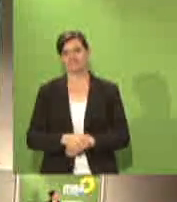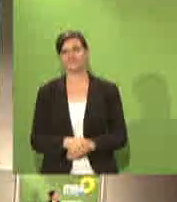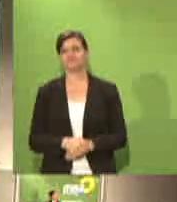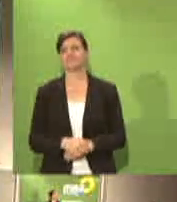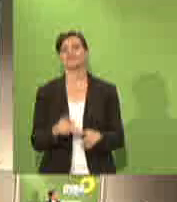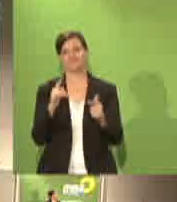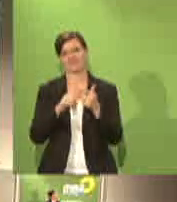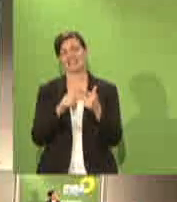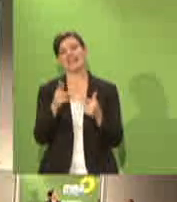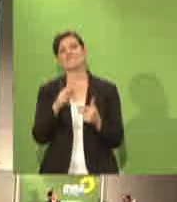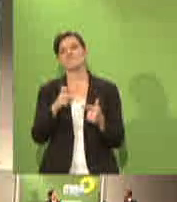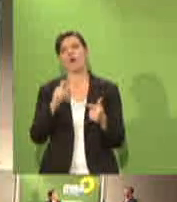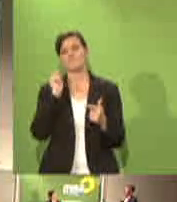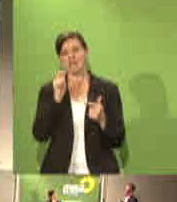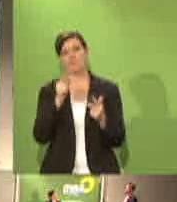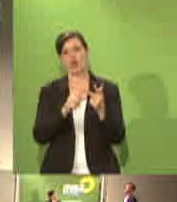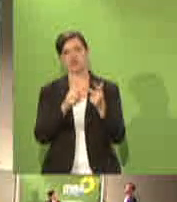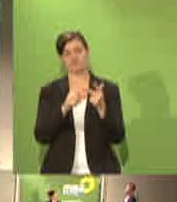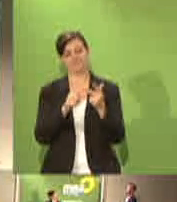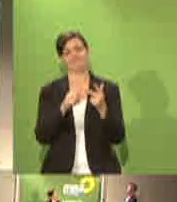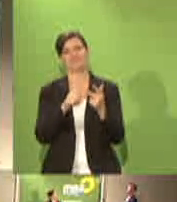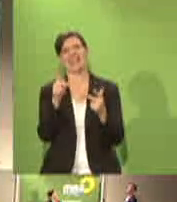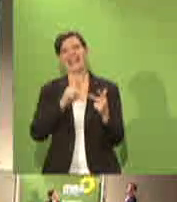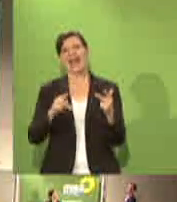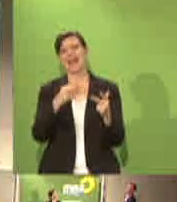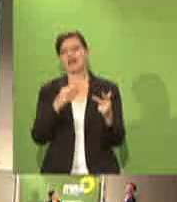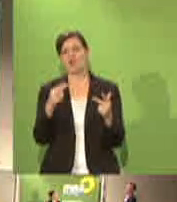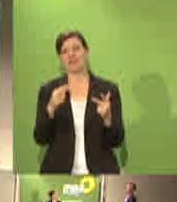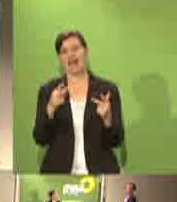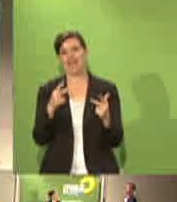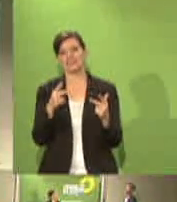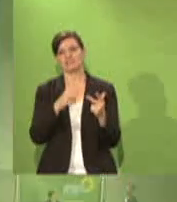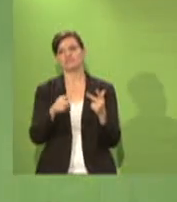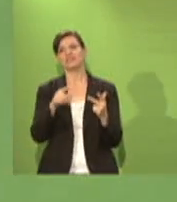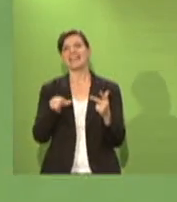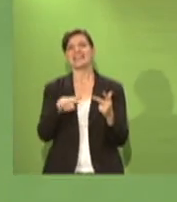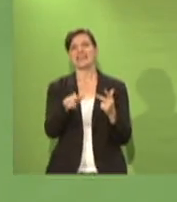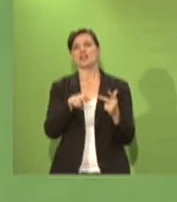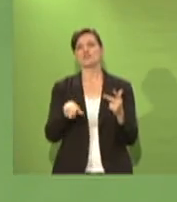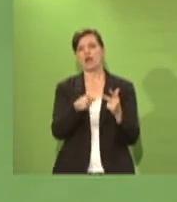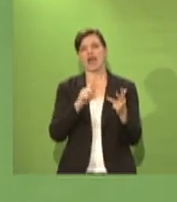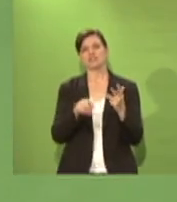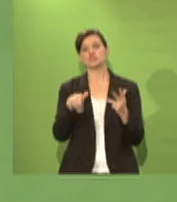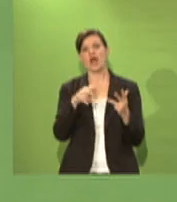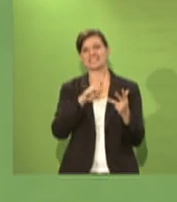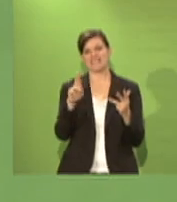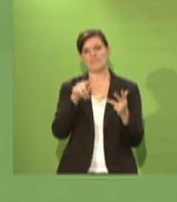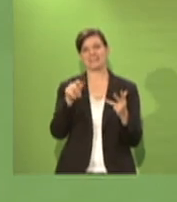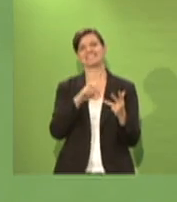KV Paderborn, dann folgen noch Karin Halt auf der Heide aus dem Ennepe-Ruhr-Kreis und Johannes Remmel aus